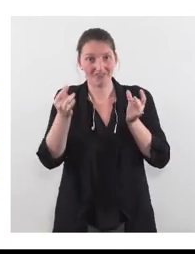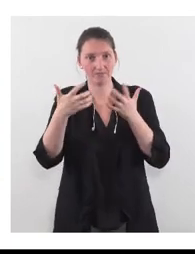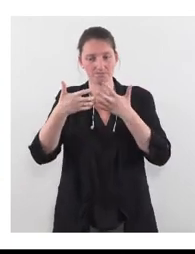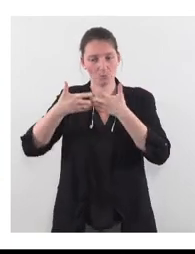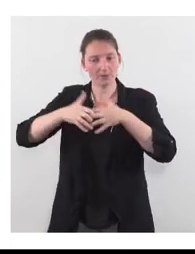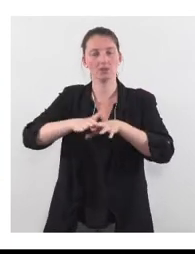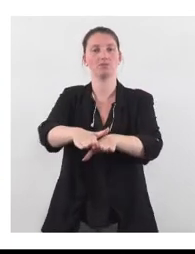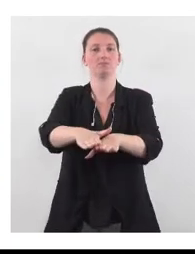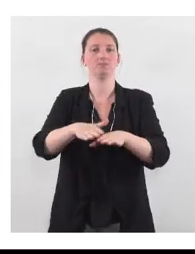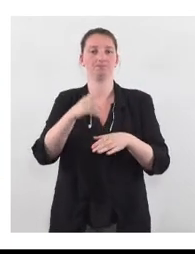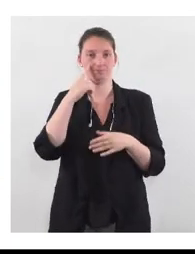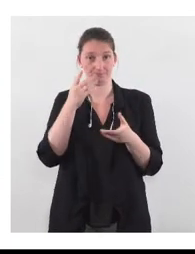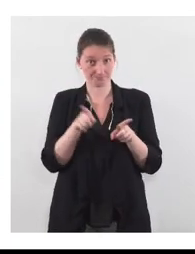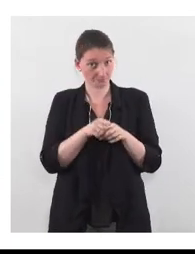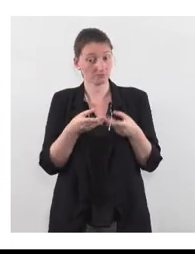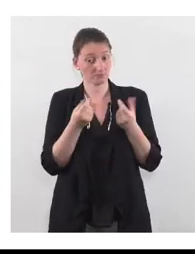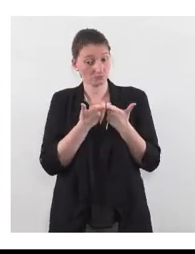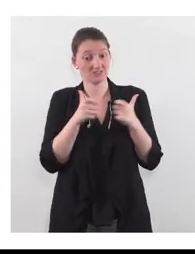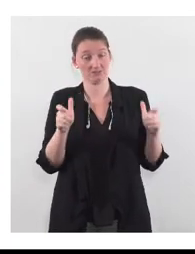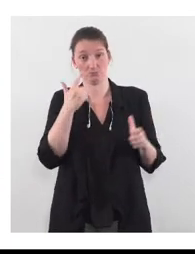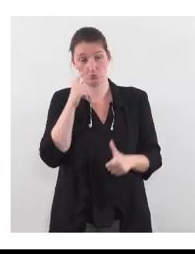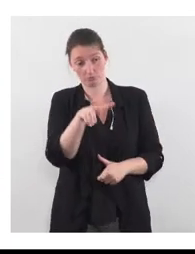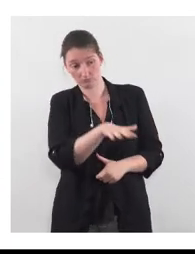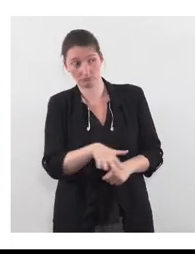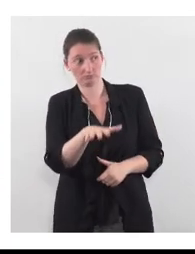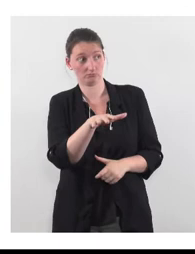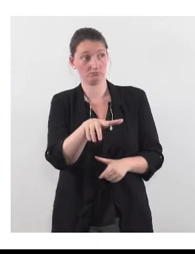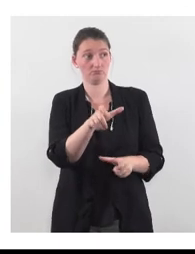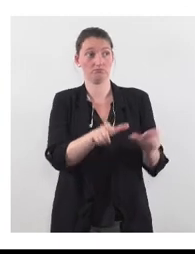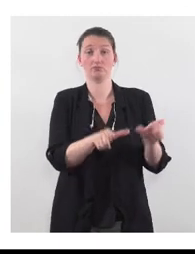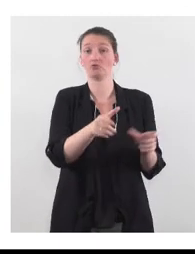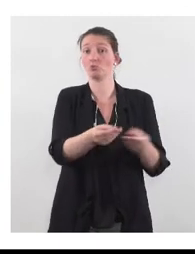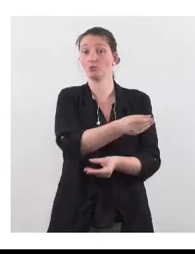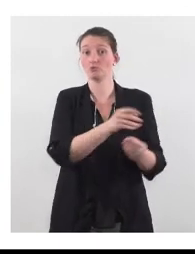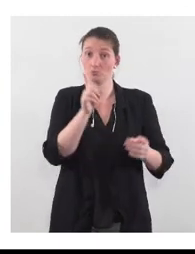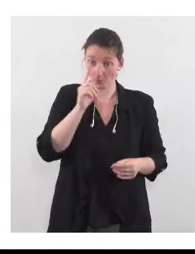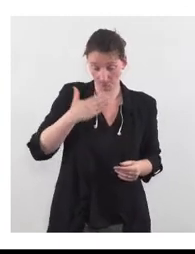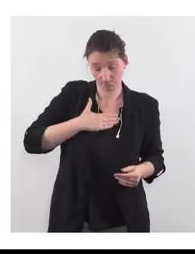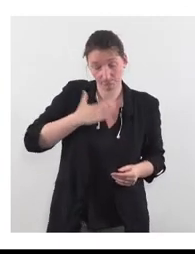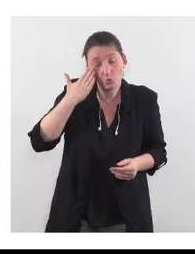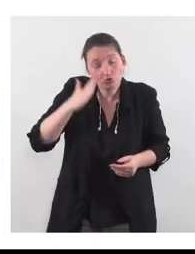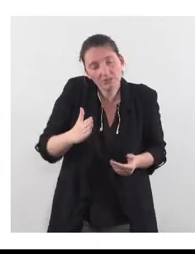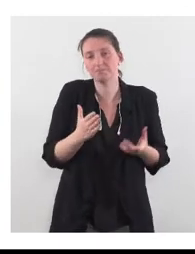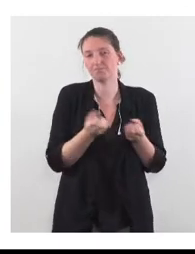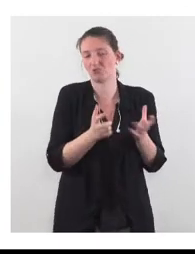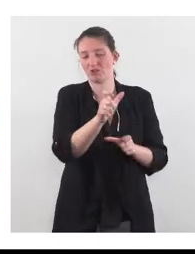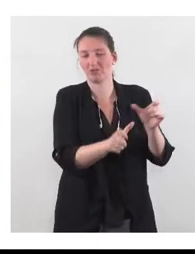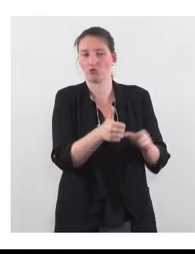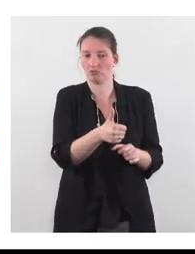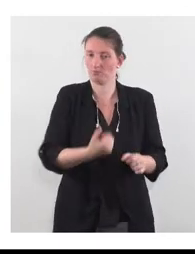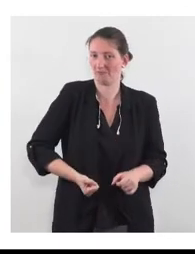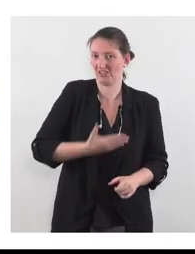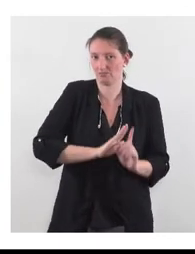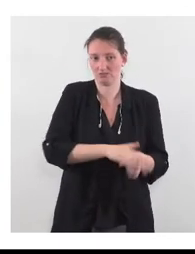pour aussi rendre accessibles ces organismes-là aux citoyens, parce que personnellement, je sais que beaucoup de personnes qui subissent des discriminations n'ont pas envie